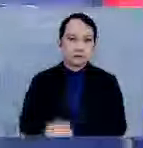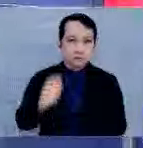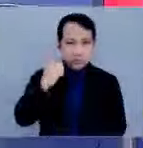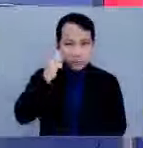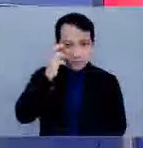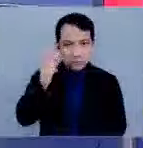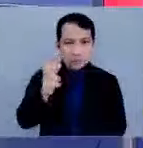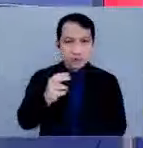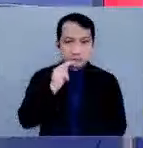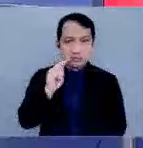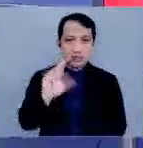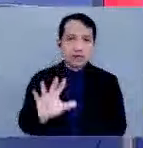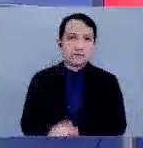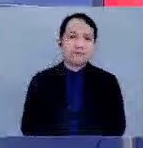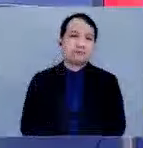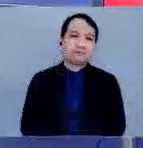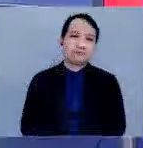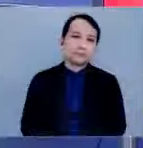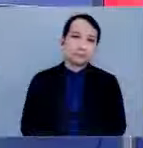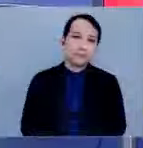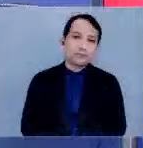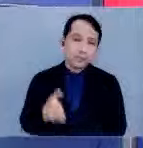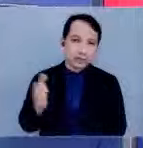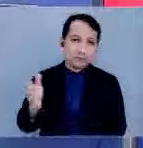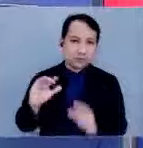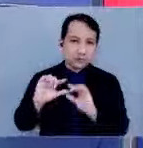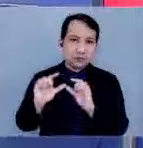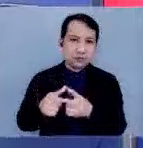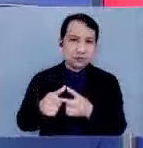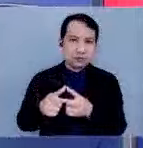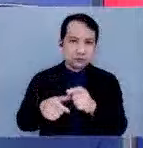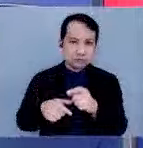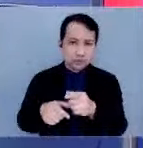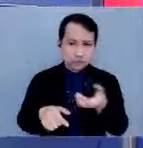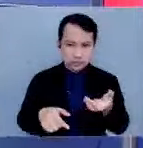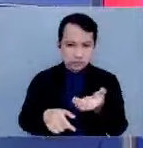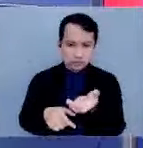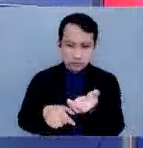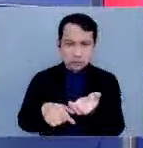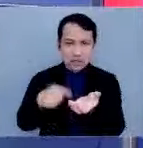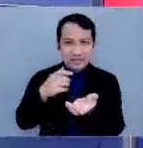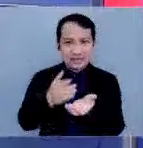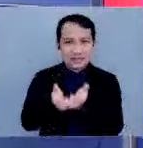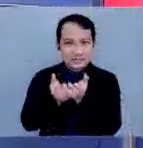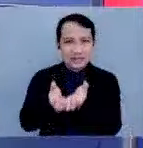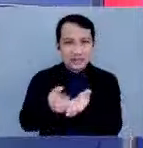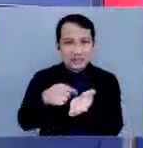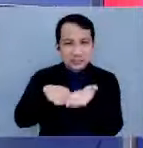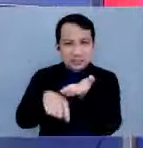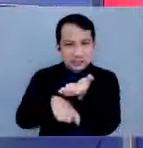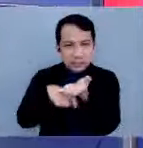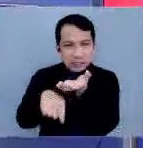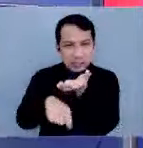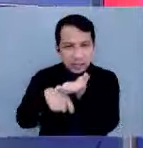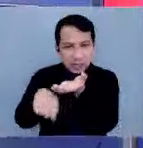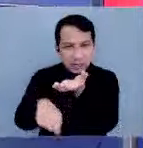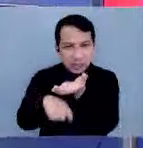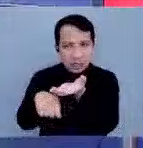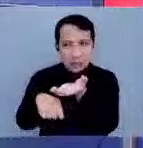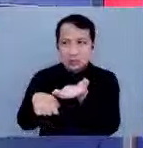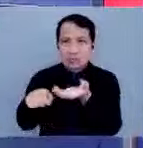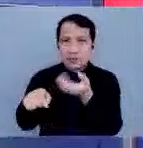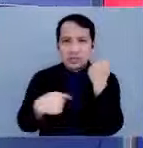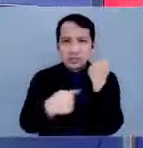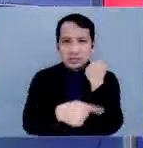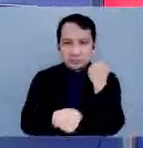5. Inirereklamo ng isang grupo ang pagbubungkal ng mga Chinese vessel sa ilalim ng dagat sa San Felipe, Zambales. Hinala